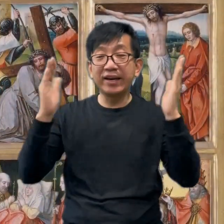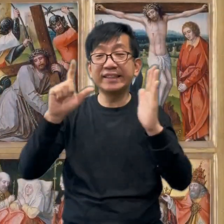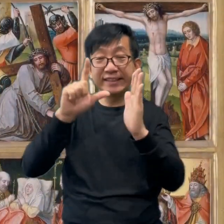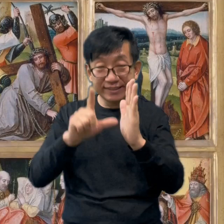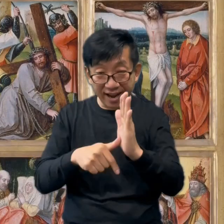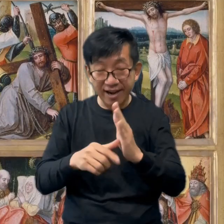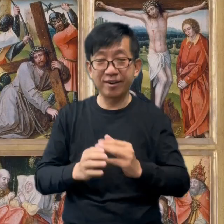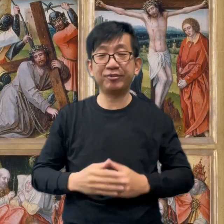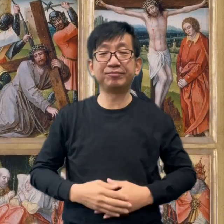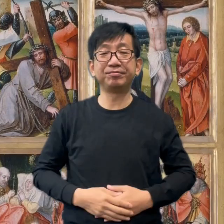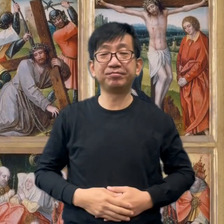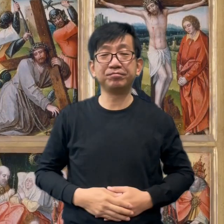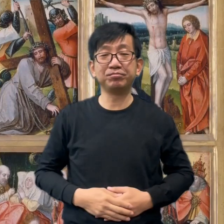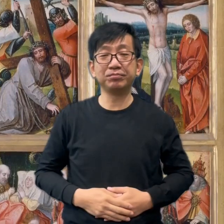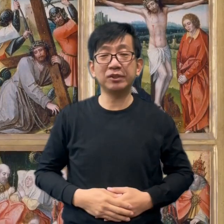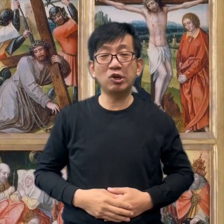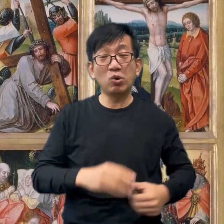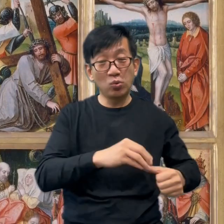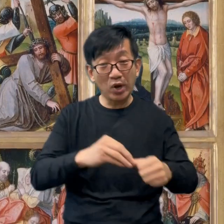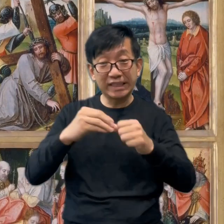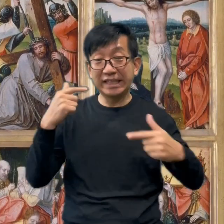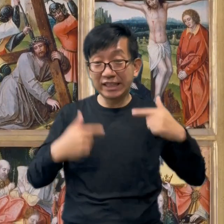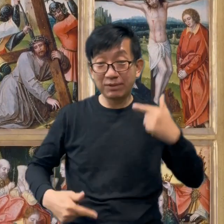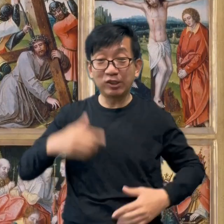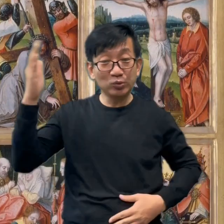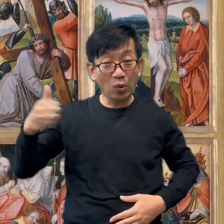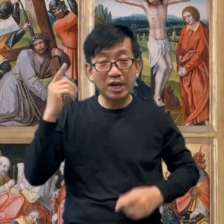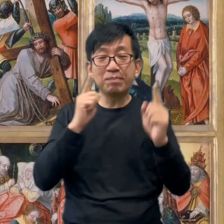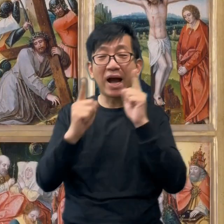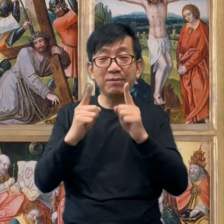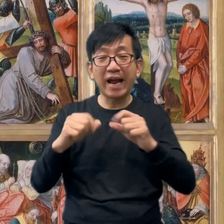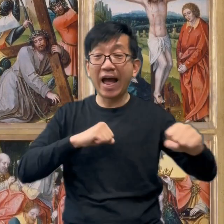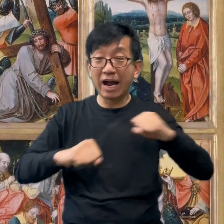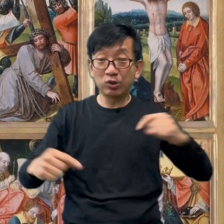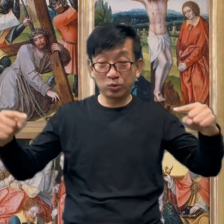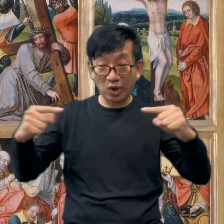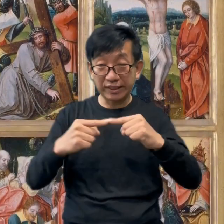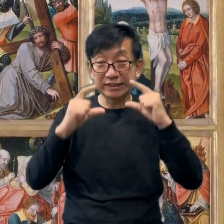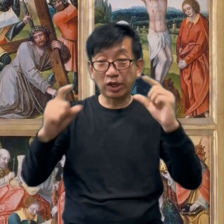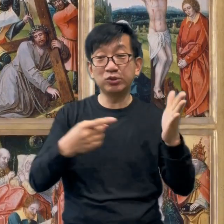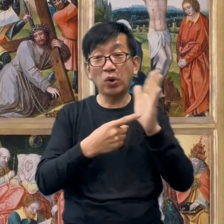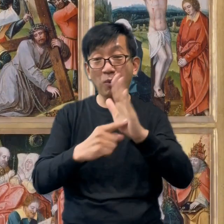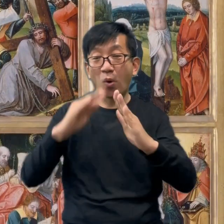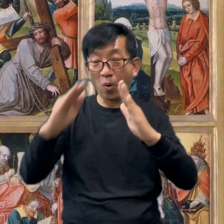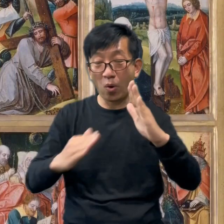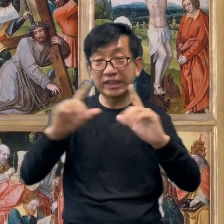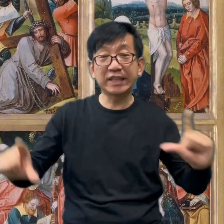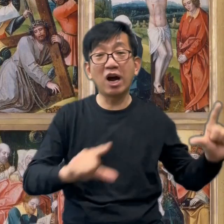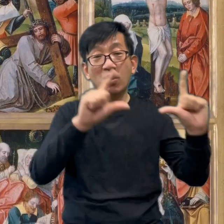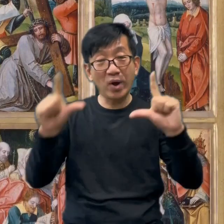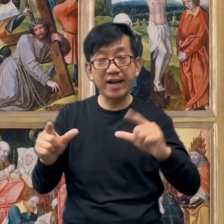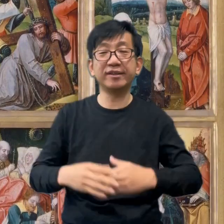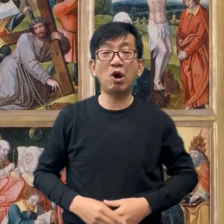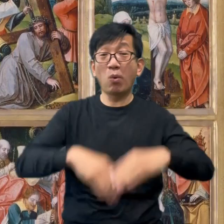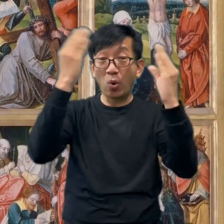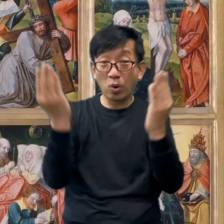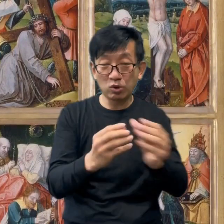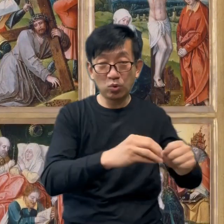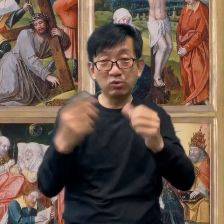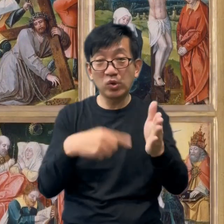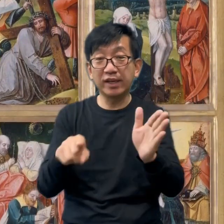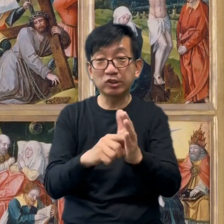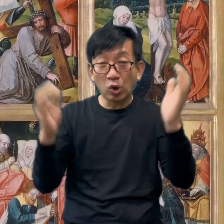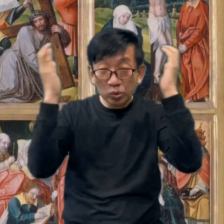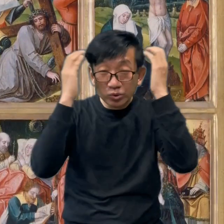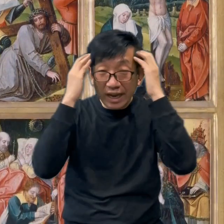탄생과 어린 시절 시작으로 구원의 기쁜 소식을 말씀과 행동으로 선포하신 공생활과 인류